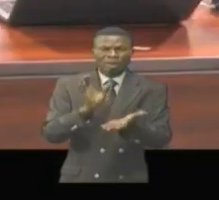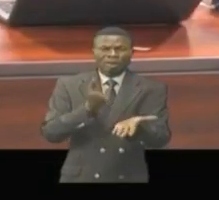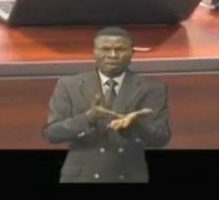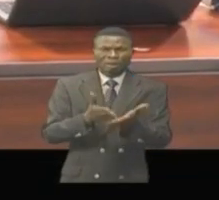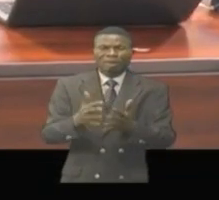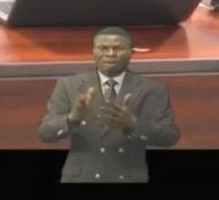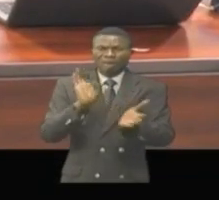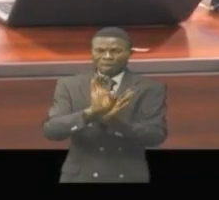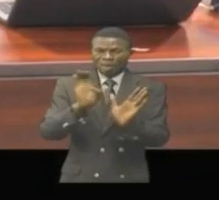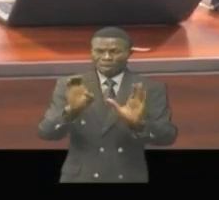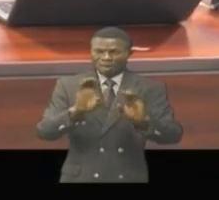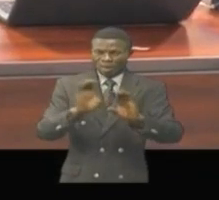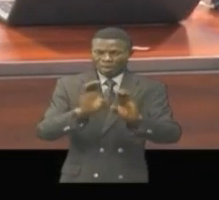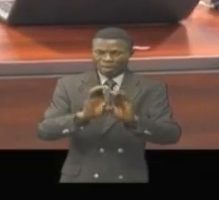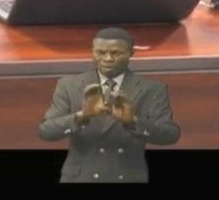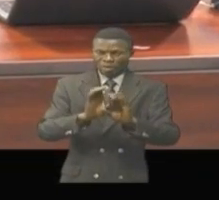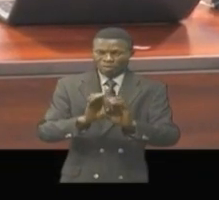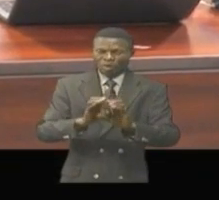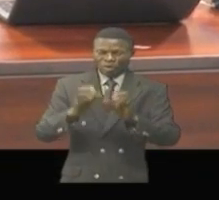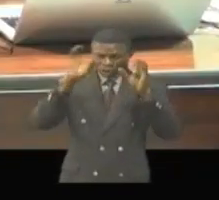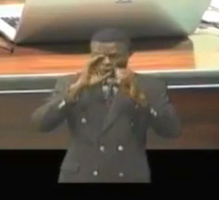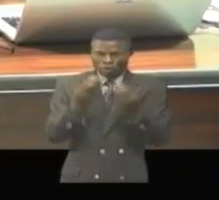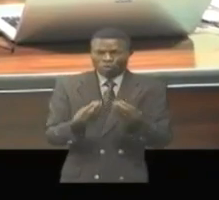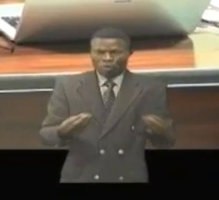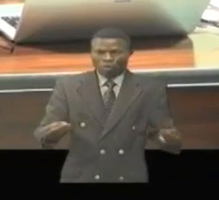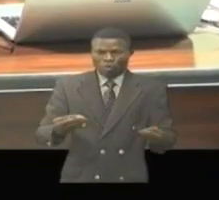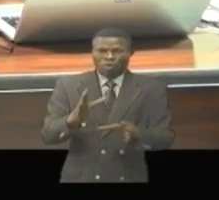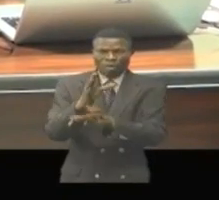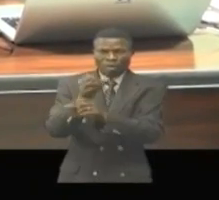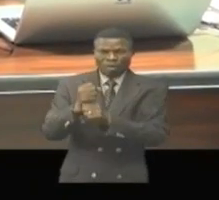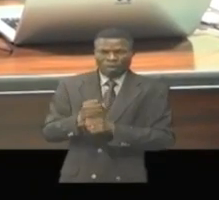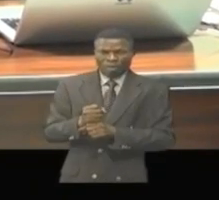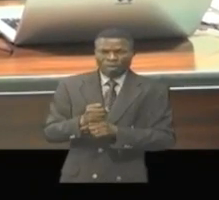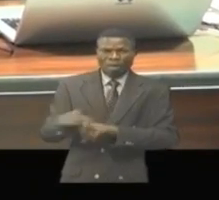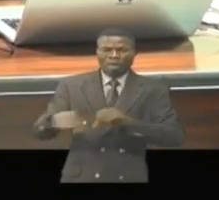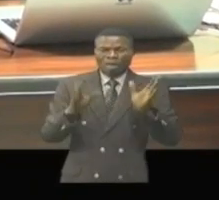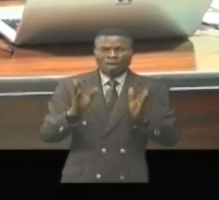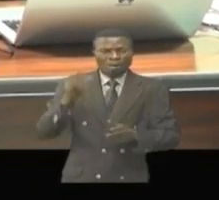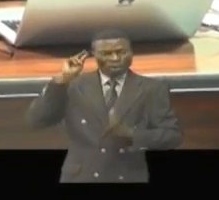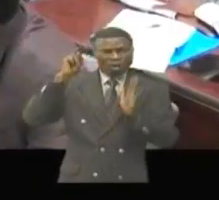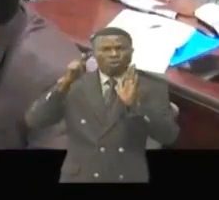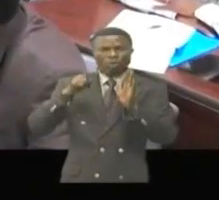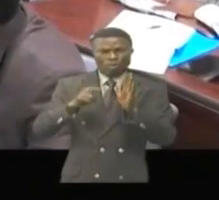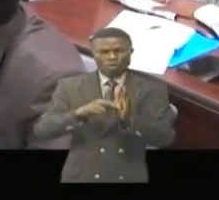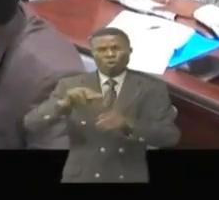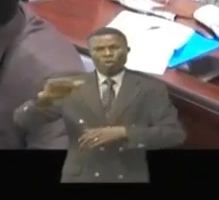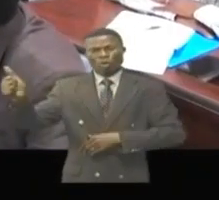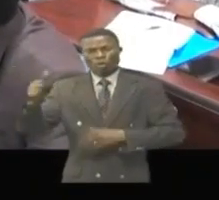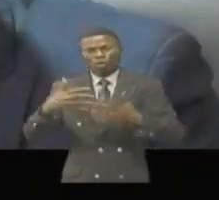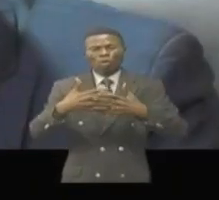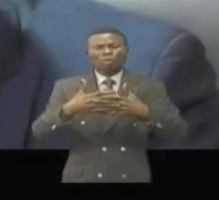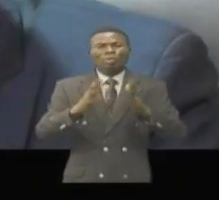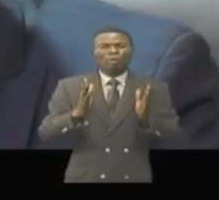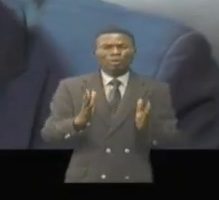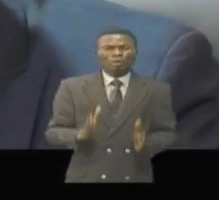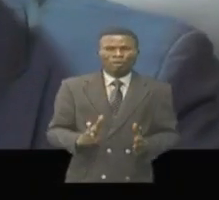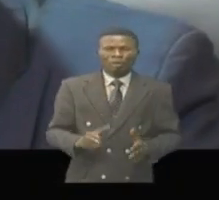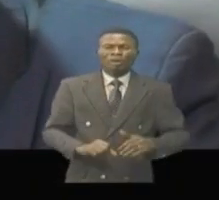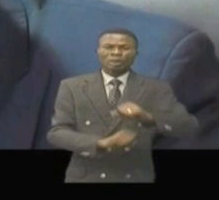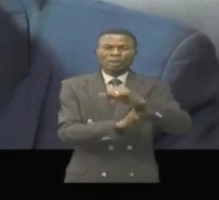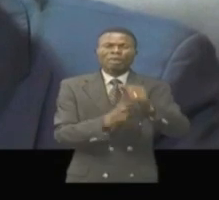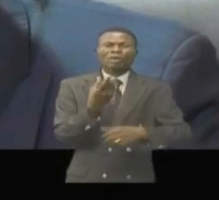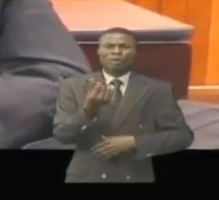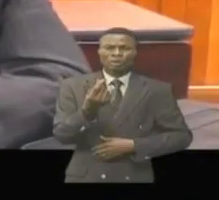participants vont peaufiner des stratégies pour obtenir des acteurs gouvernementaux et d'autres partenaires l'appui